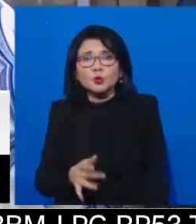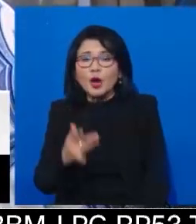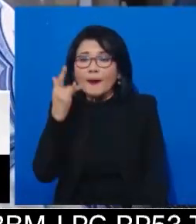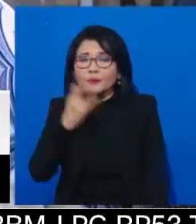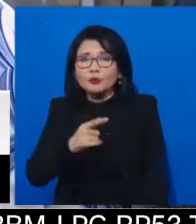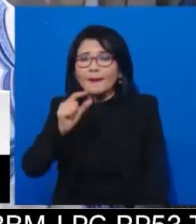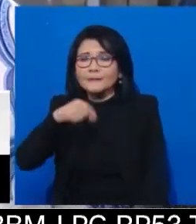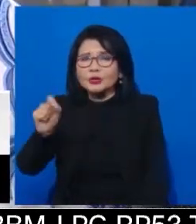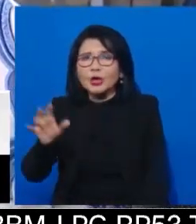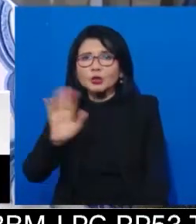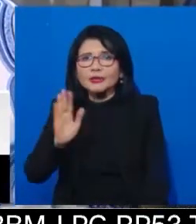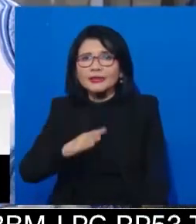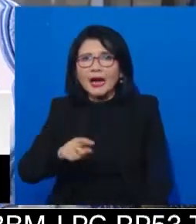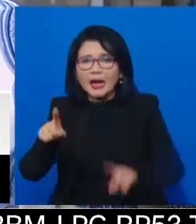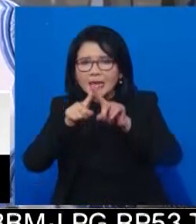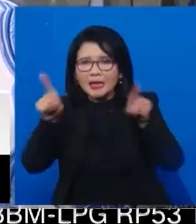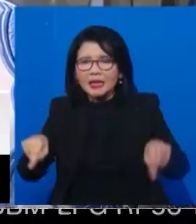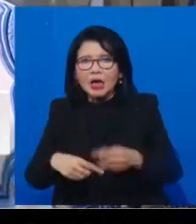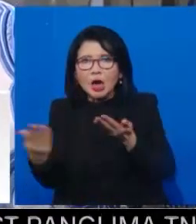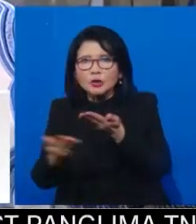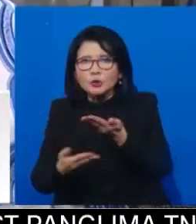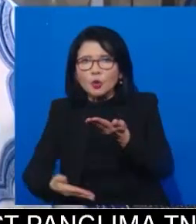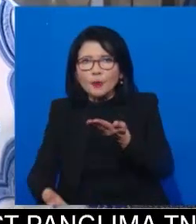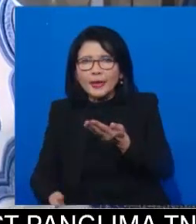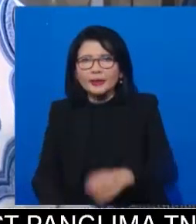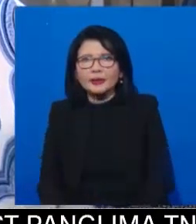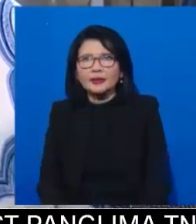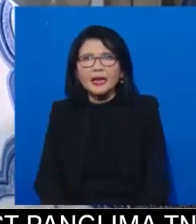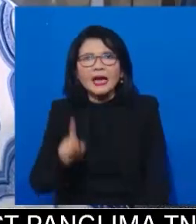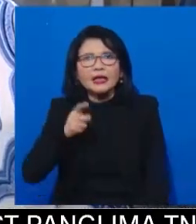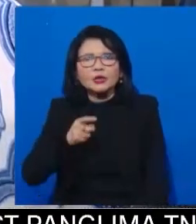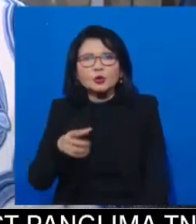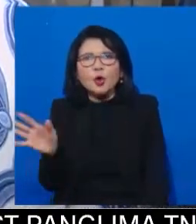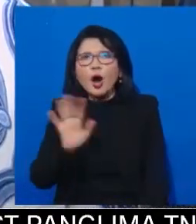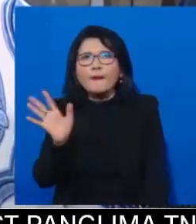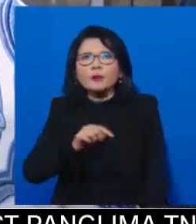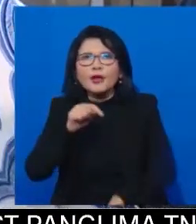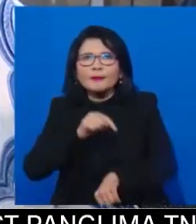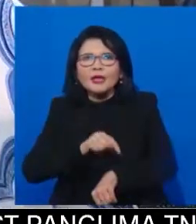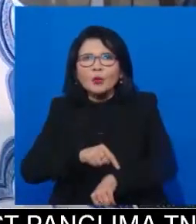kebenaran dokumen eh apa dokumen persaran benar atau sah itu bukan pada foreign